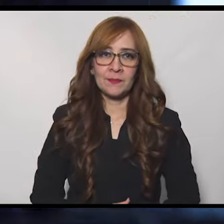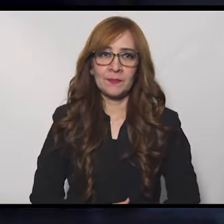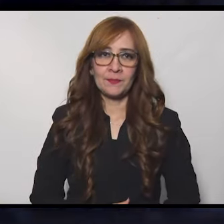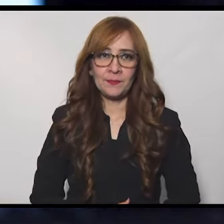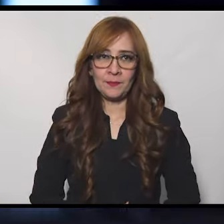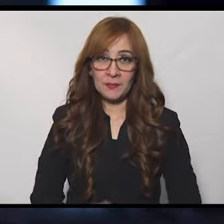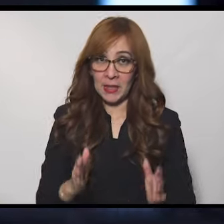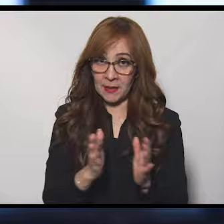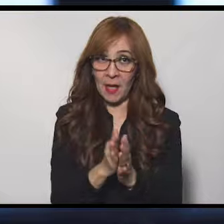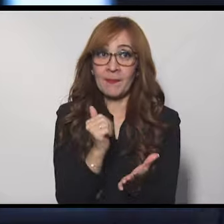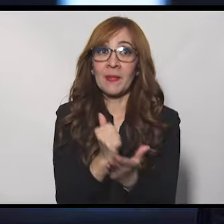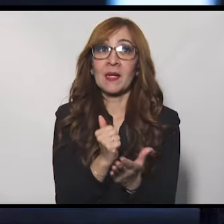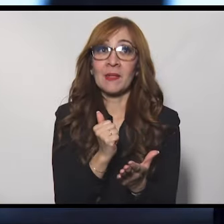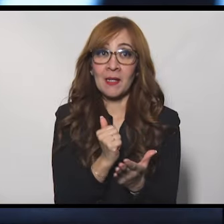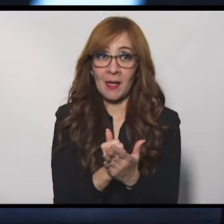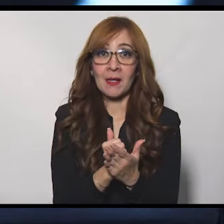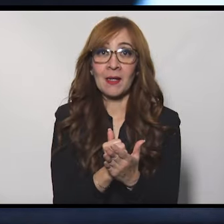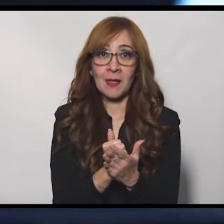Dan benar-benar,